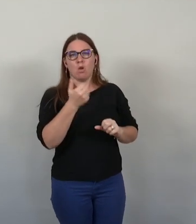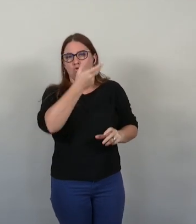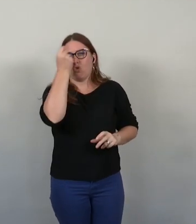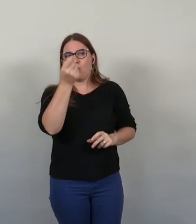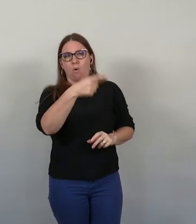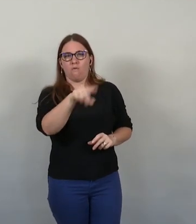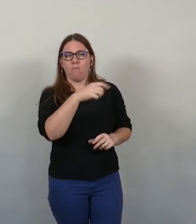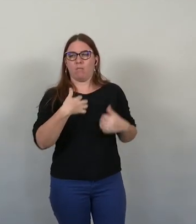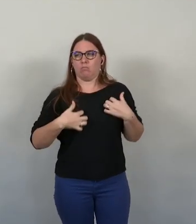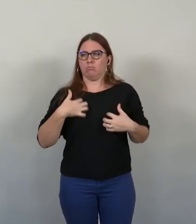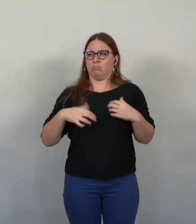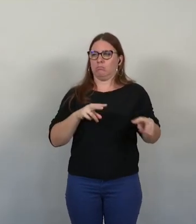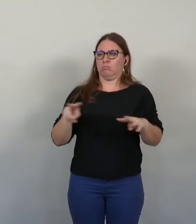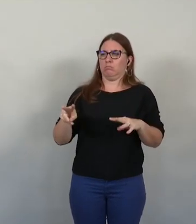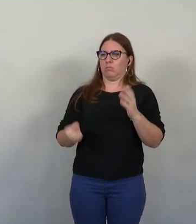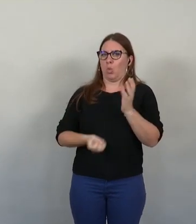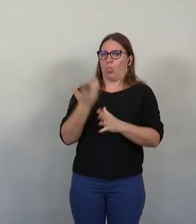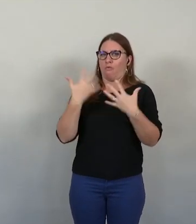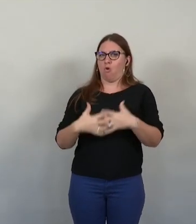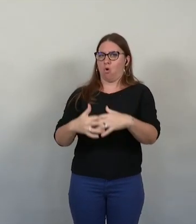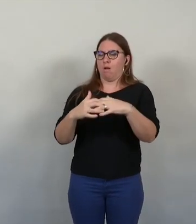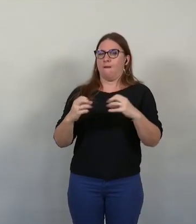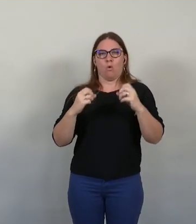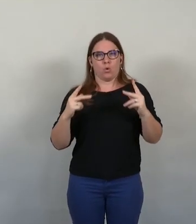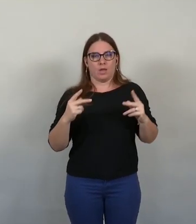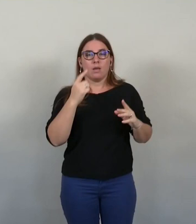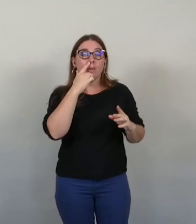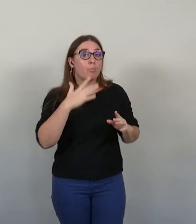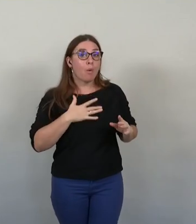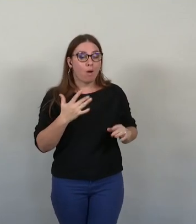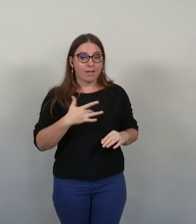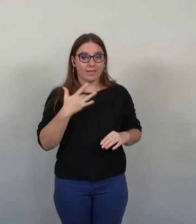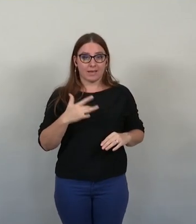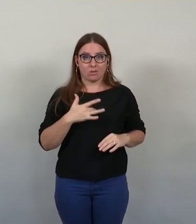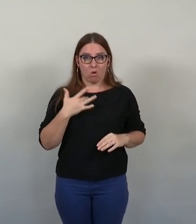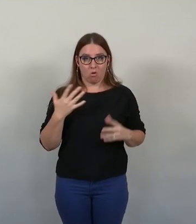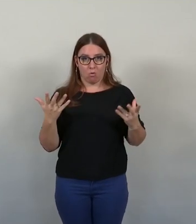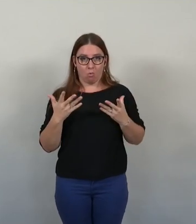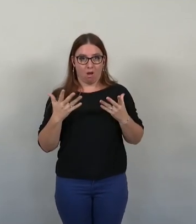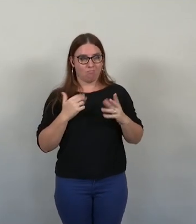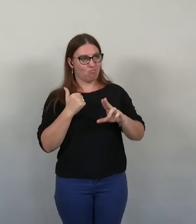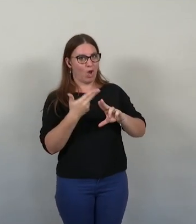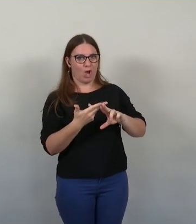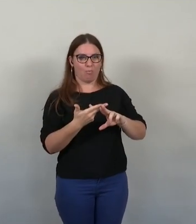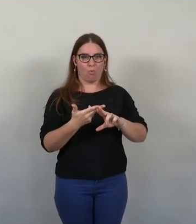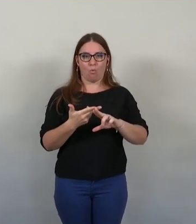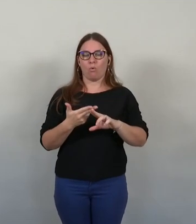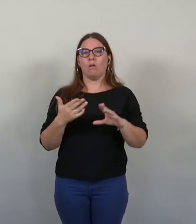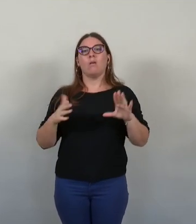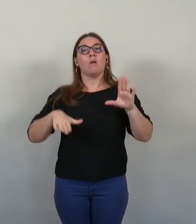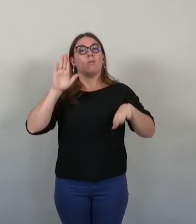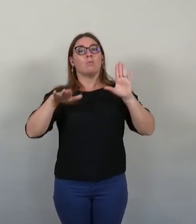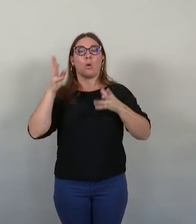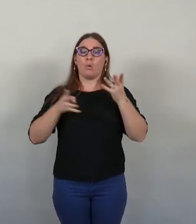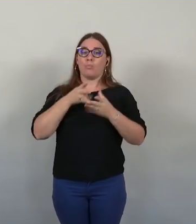nouveau dispositif qui me semble pour ma part intéressant effectivement dans notre réponse qui est faite à l'appel à